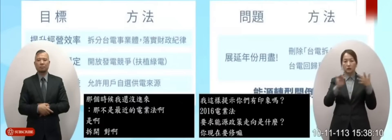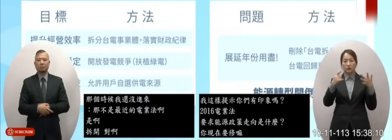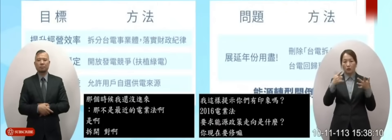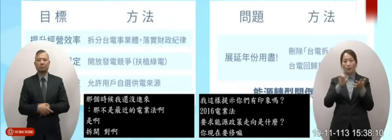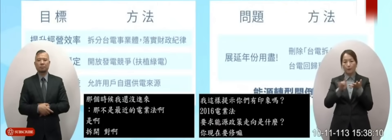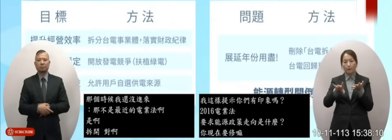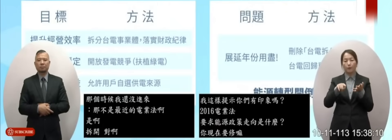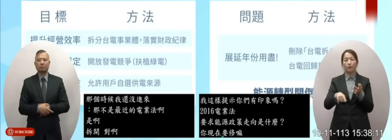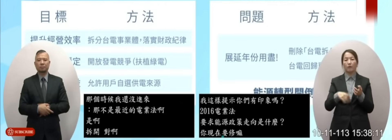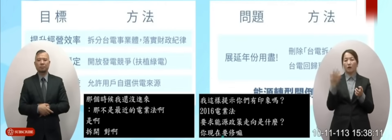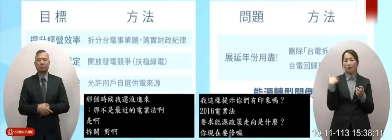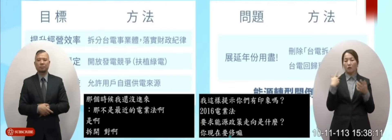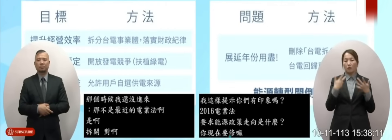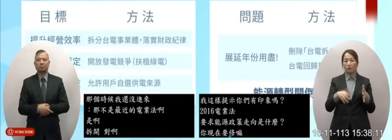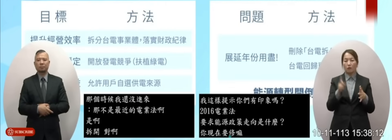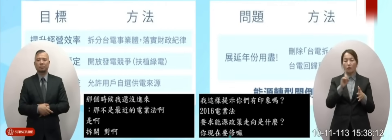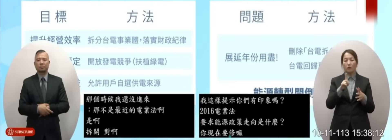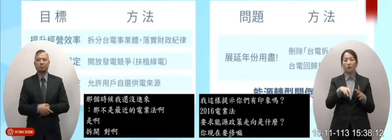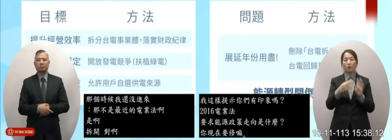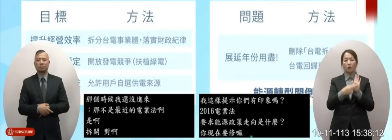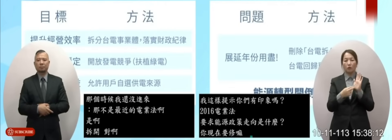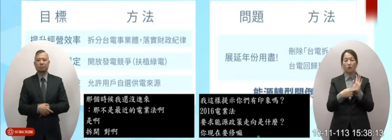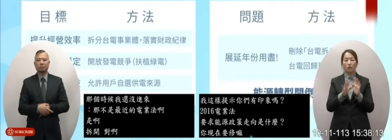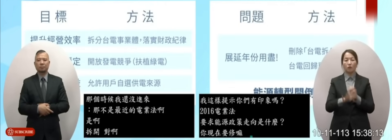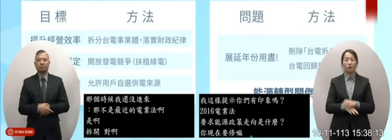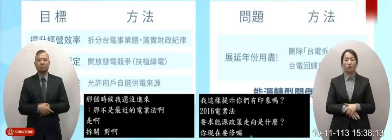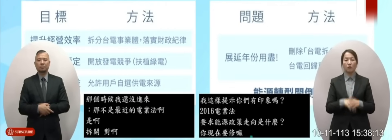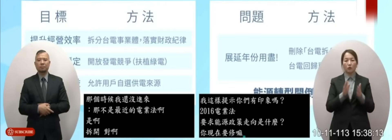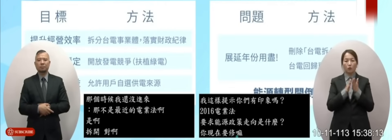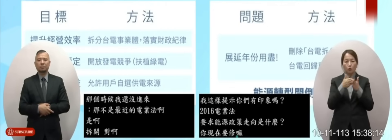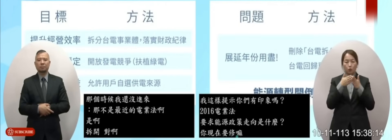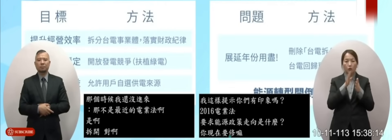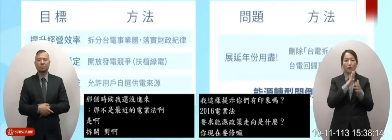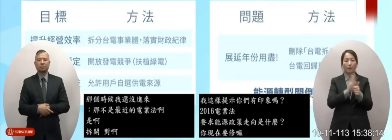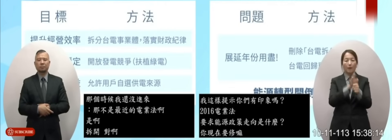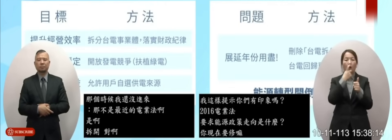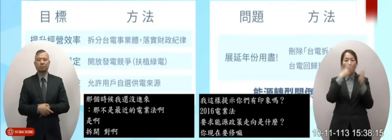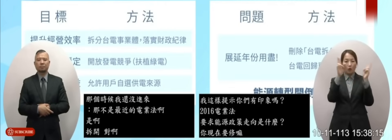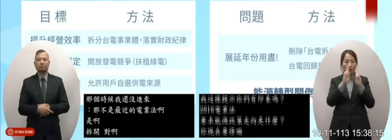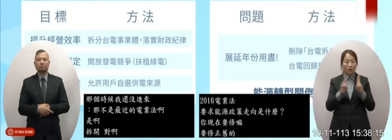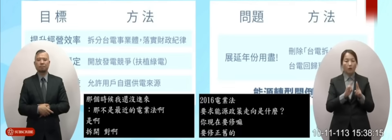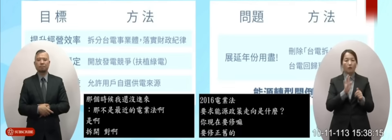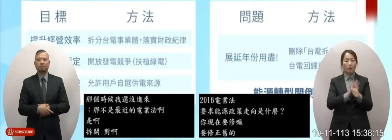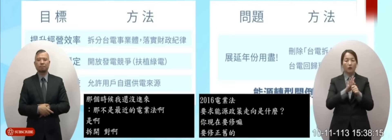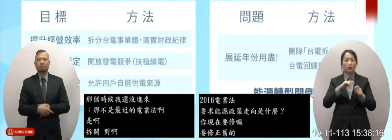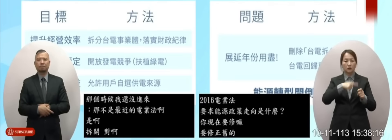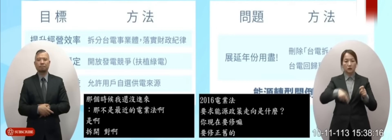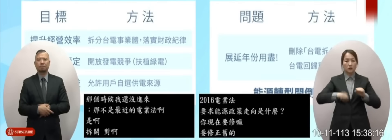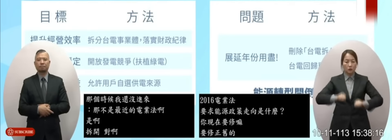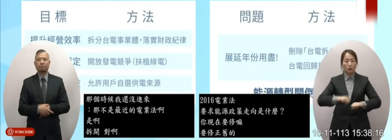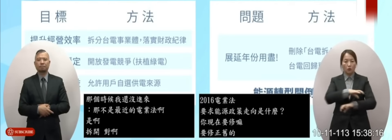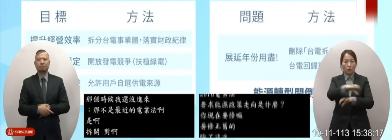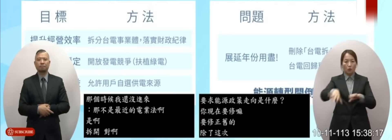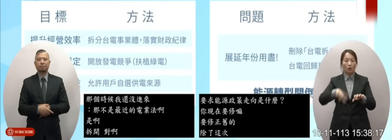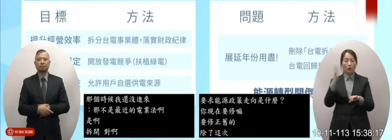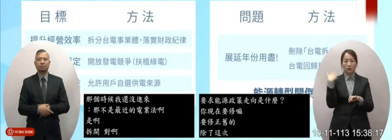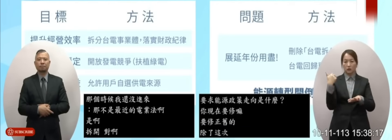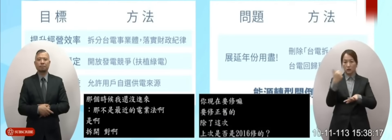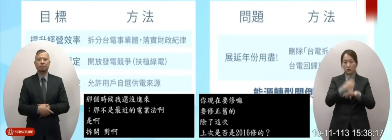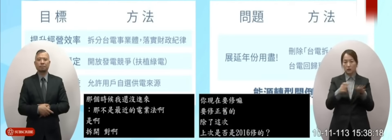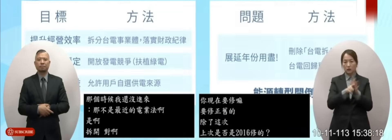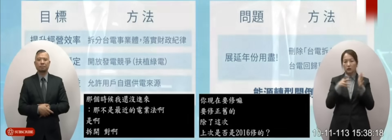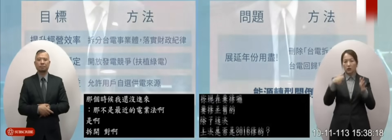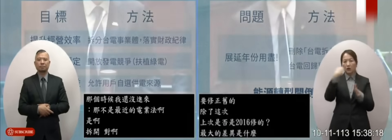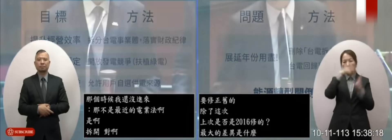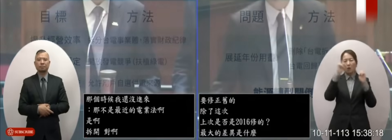拿掉。曾经啊，这我们讲说。这个为了要扶植绿电，对不对？为了要打造一个健康的环境，民进党过去在野的时候，把台